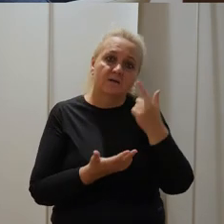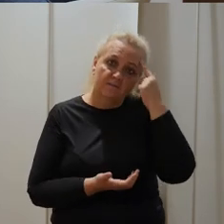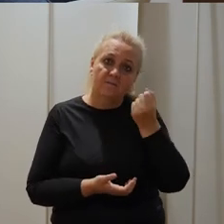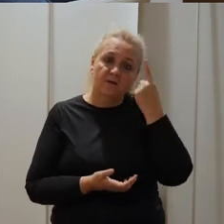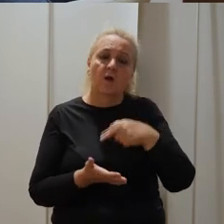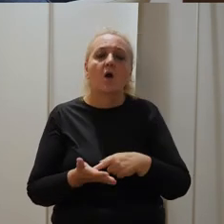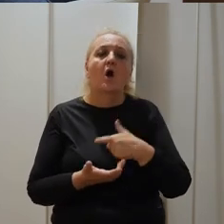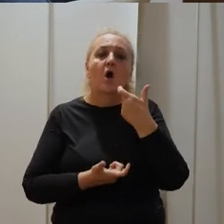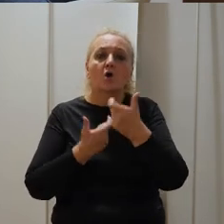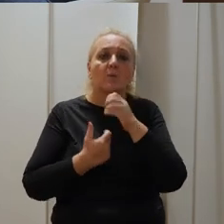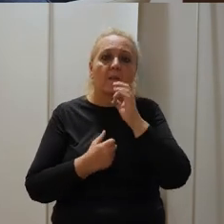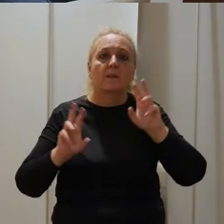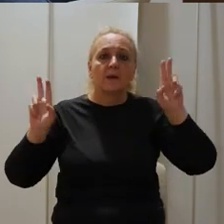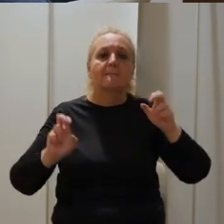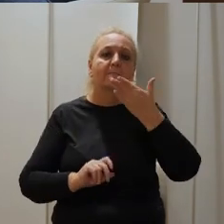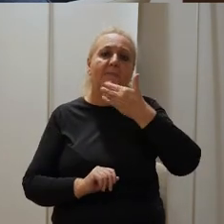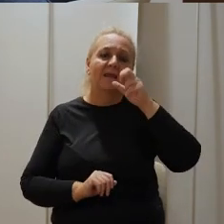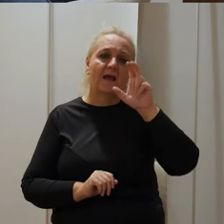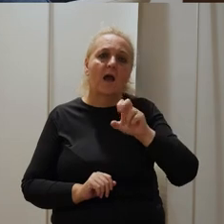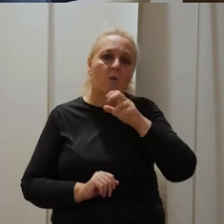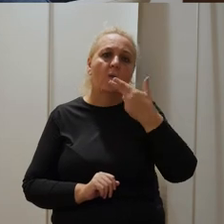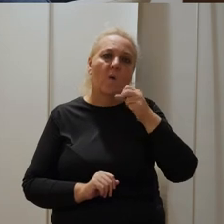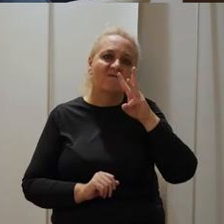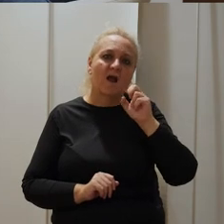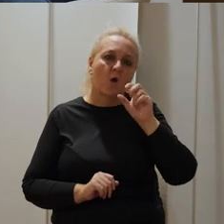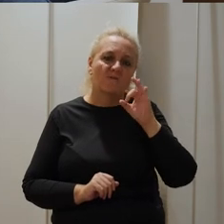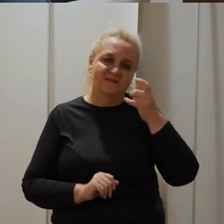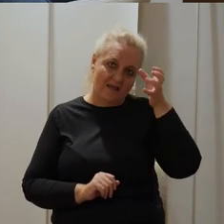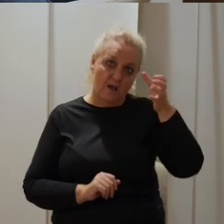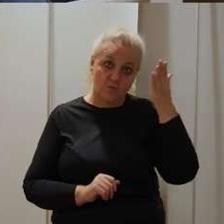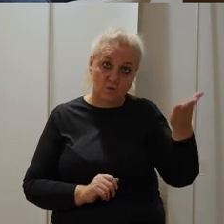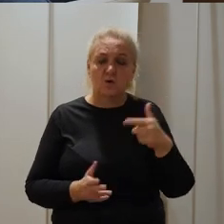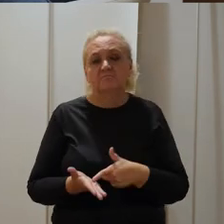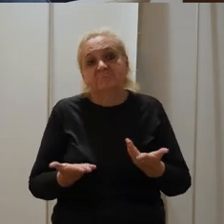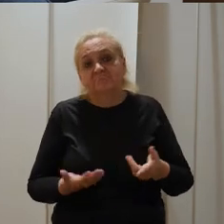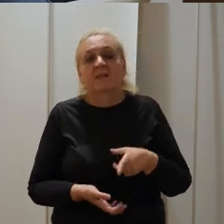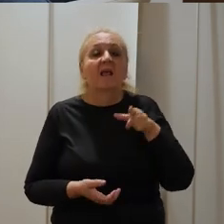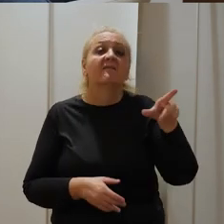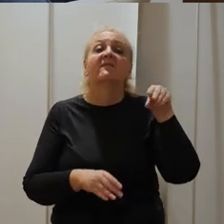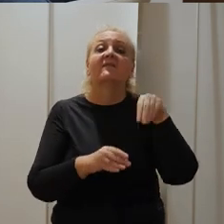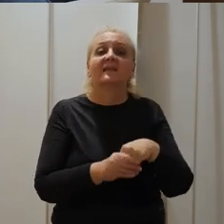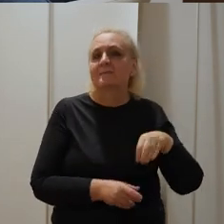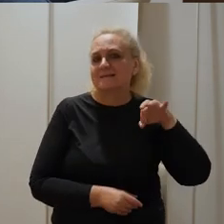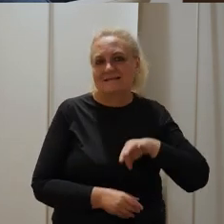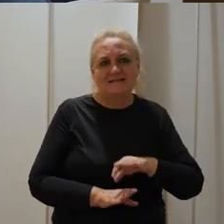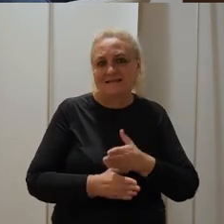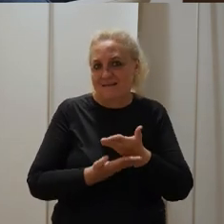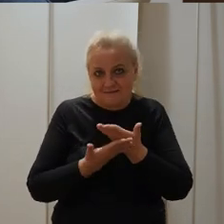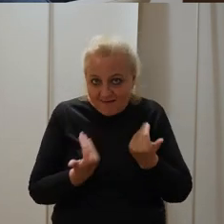inicjatywę Róbmy Dobrze Michała Nowakowskiego, który mimo, że no, nie stoi za tym zysk,